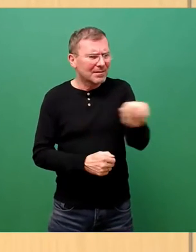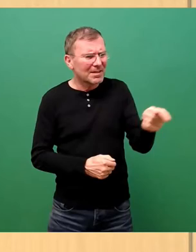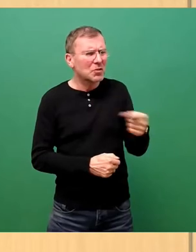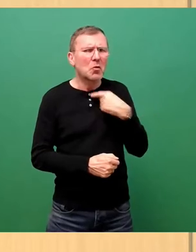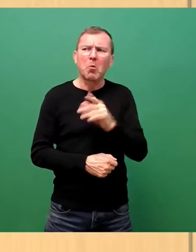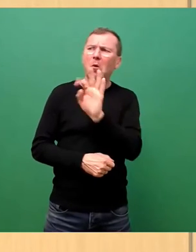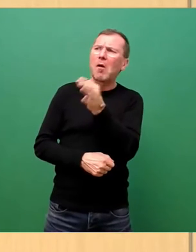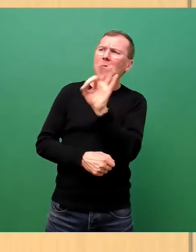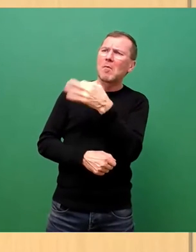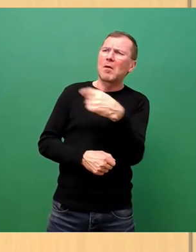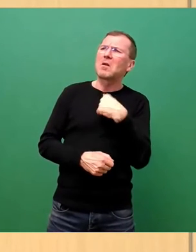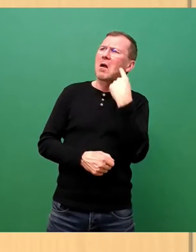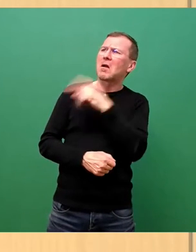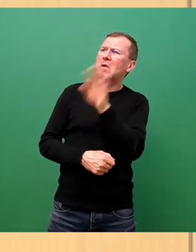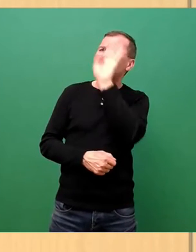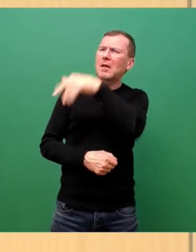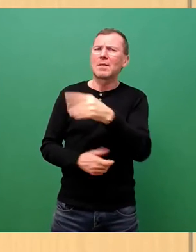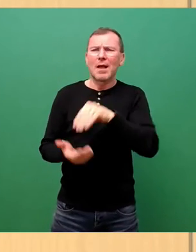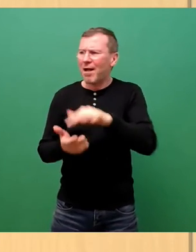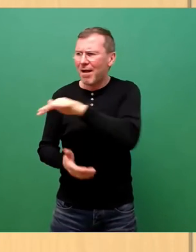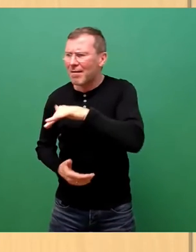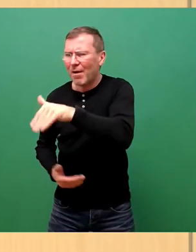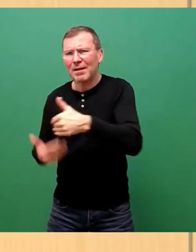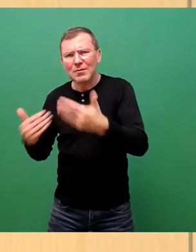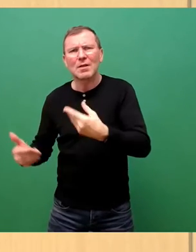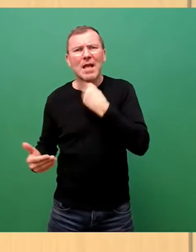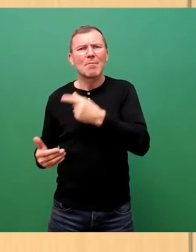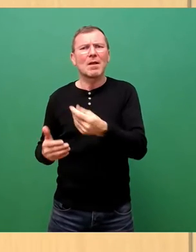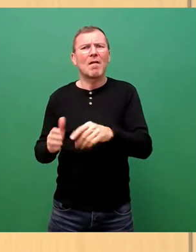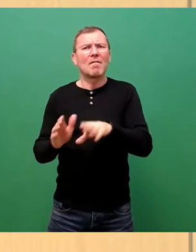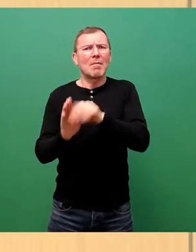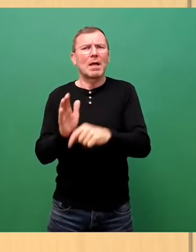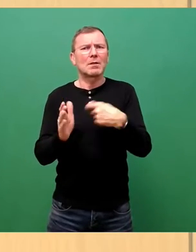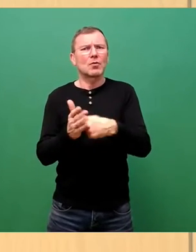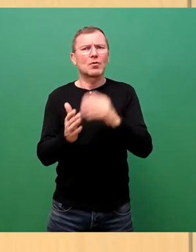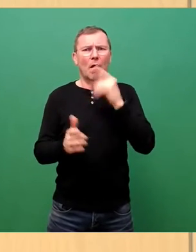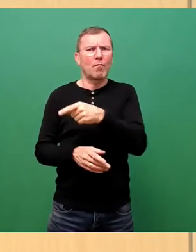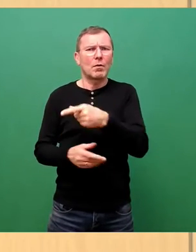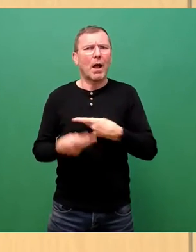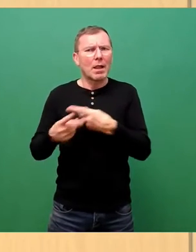nicht wahrhaben wollen, dass der Markt alleine den Bedarf an preisgünstigen Wohnungen nicht liefern wird.